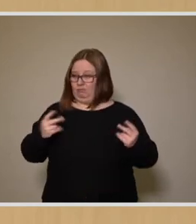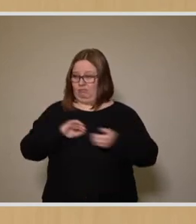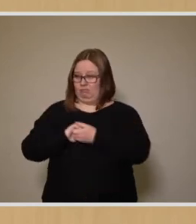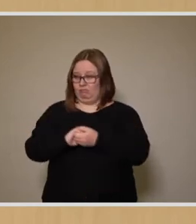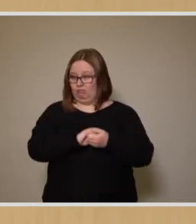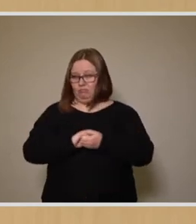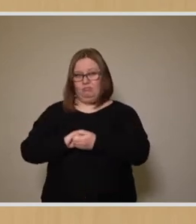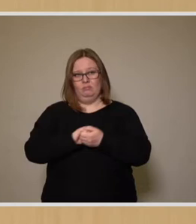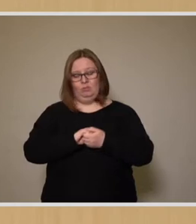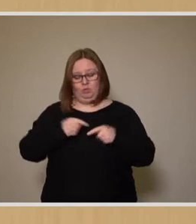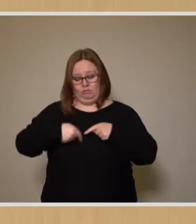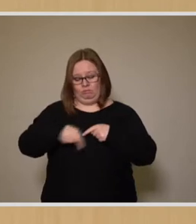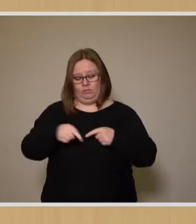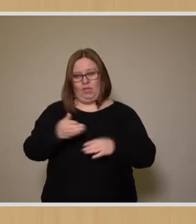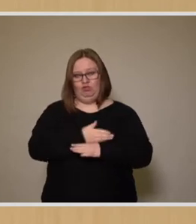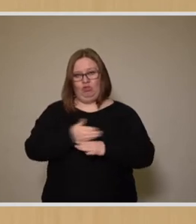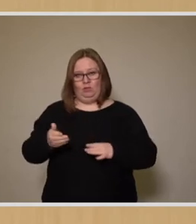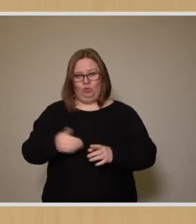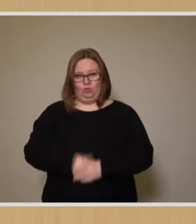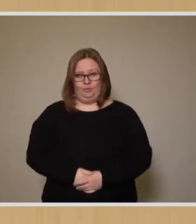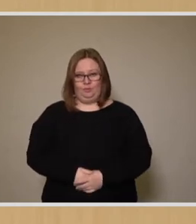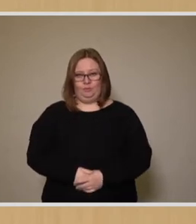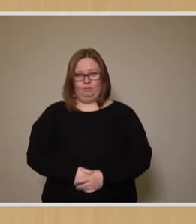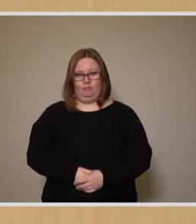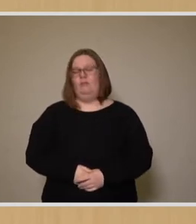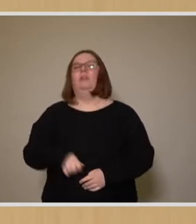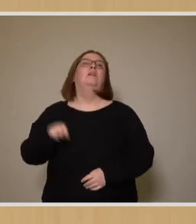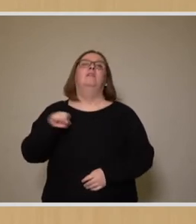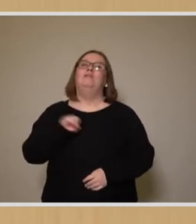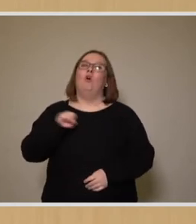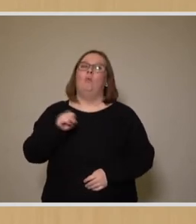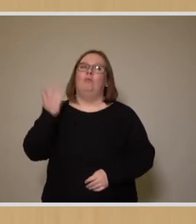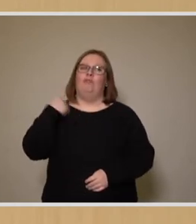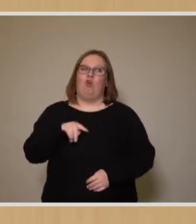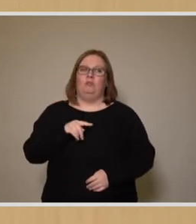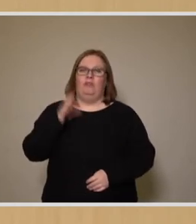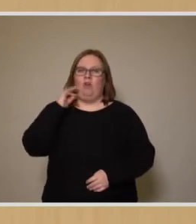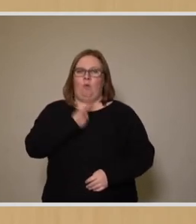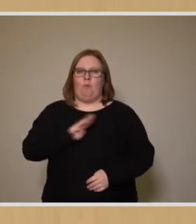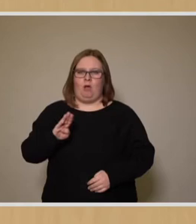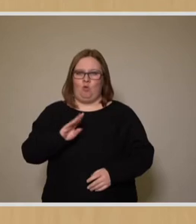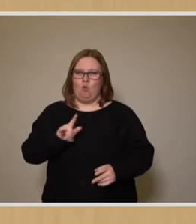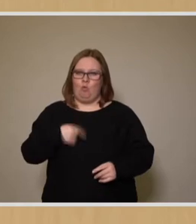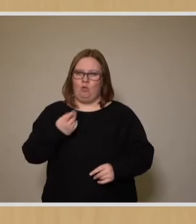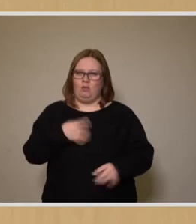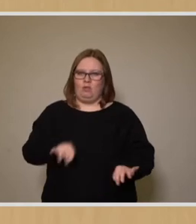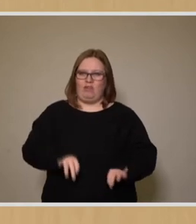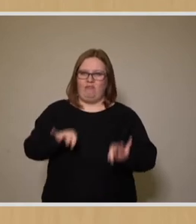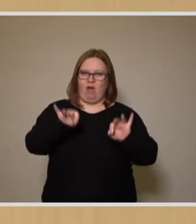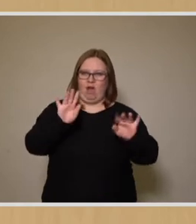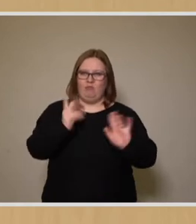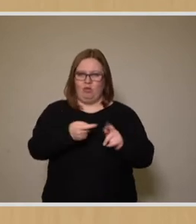ist, dass wir eine zeitnahe Entscheidung in dieser Frage brauchen. Weil im Gegensatz zu den Ausführungen von Frau Barkow, dass die Gefahr droht, über